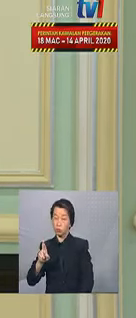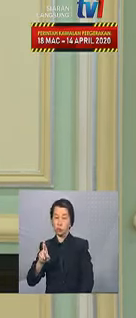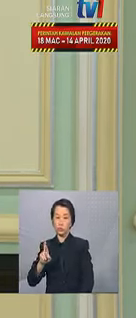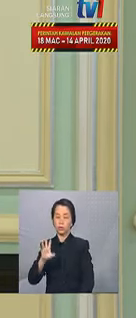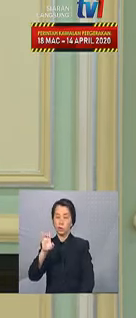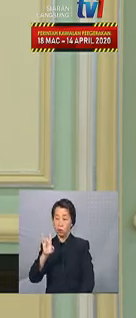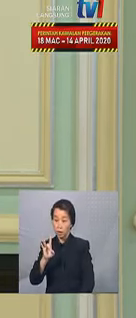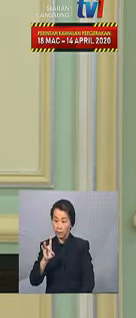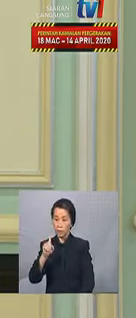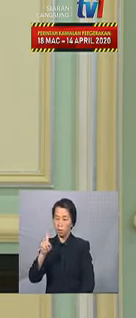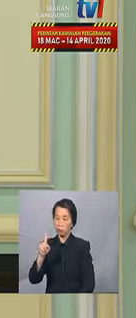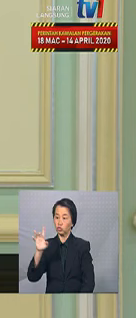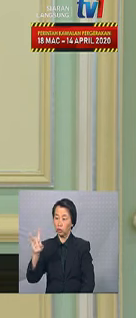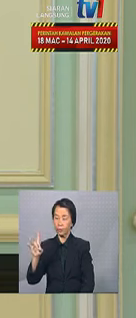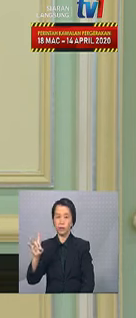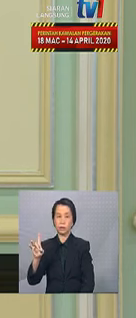25,818